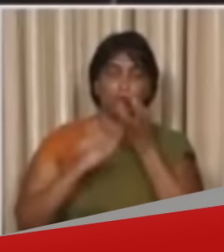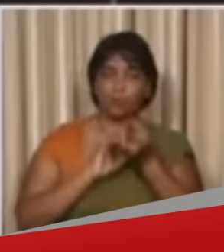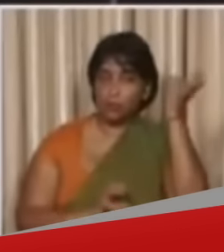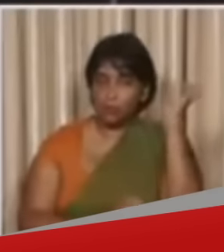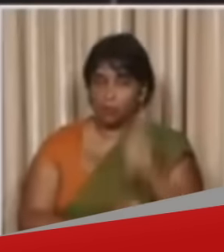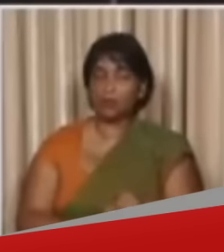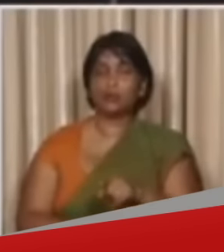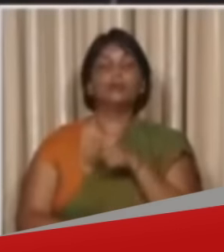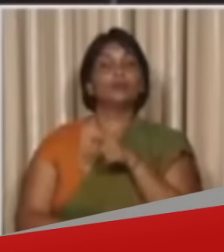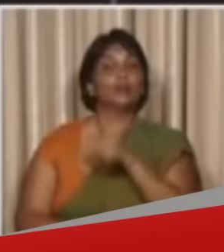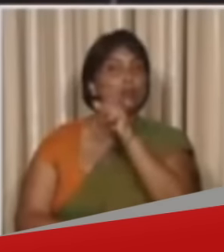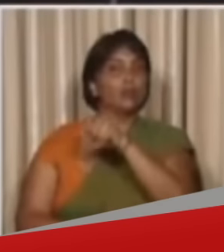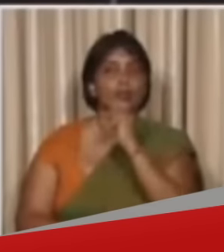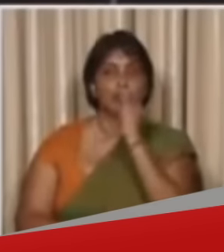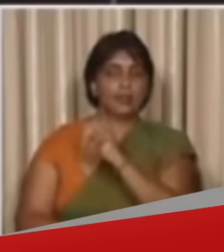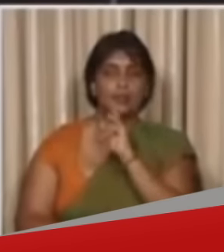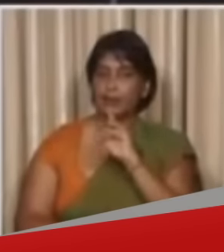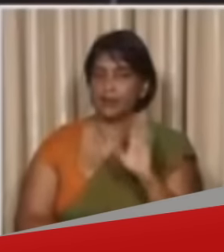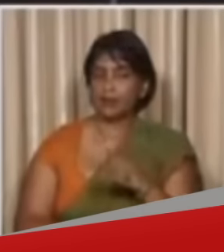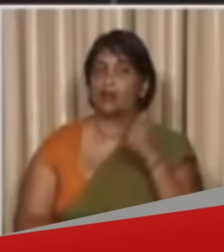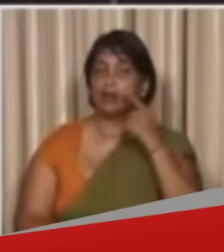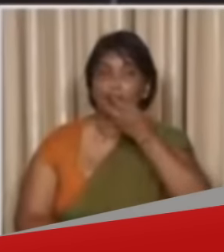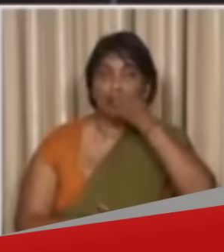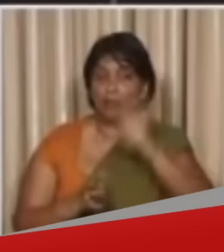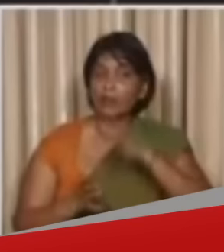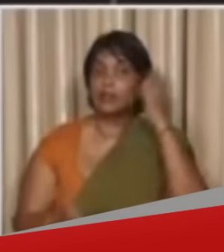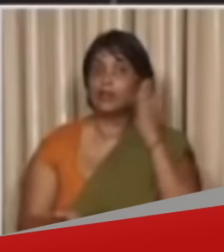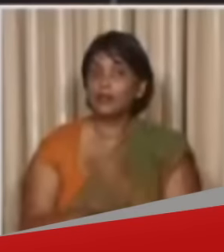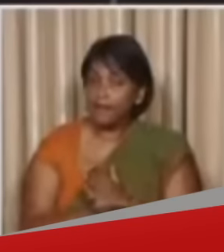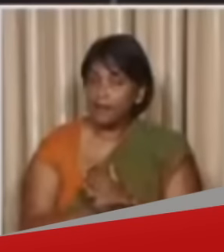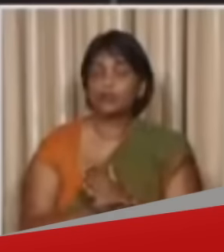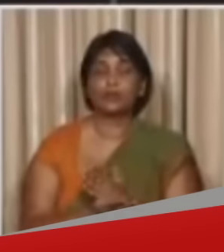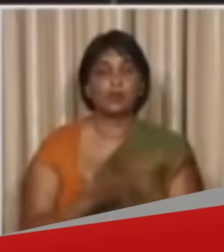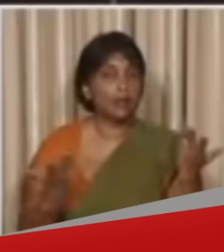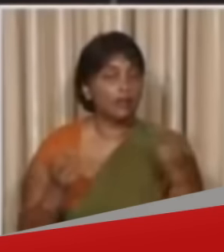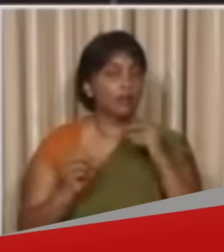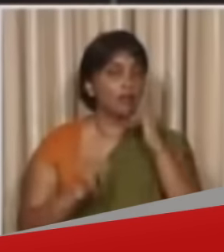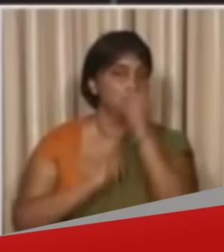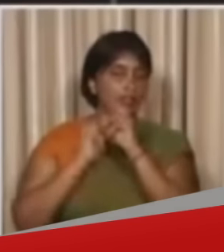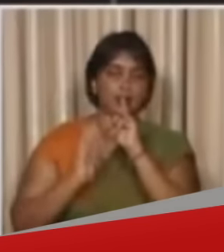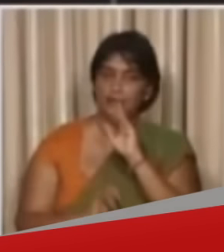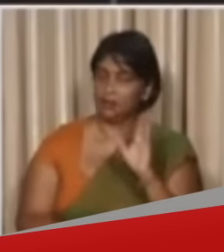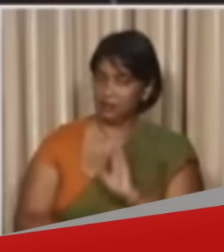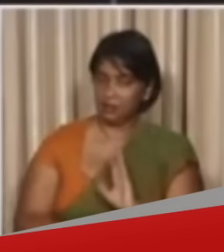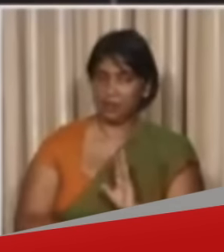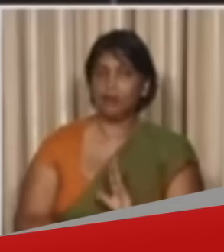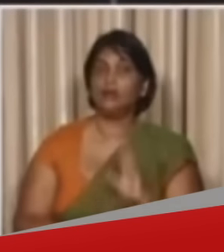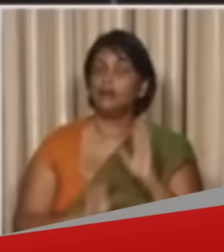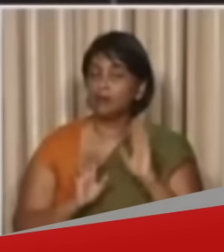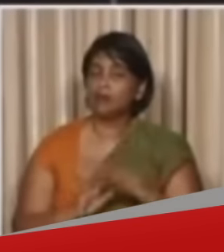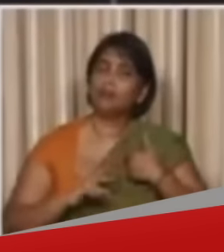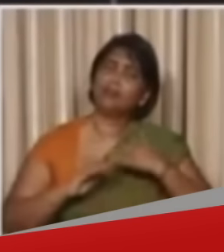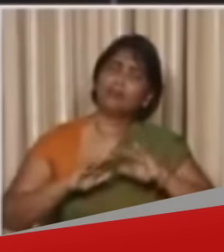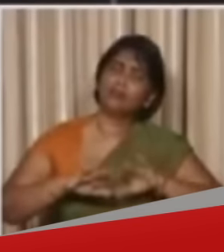අයට චෝදනා කරන්නෙත් නැහැ. මේ ප්‍රහාරය වළක්වා ගන්න කටයුතු අයට කරපු අයට චෝදනා එල්ල කරන්නෙත් නැහැ. හැබැයි කොහෙවත්